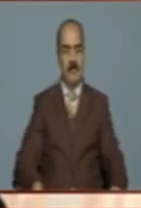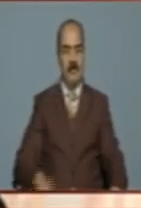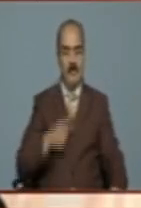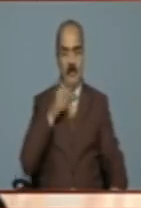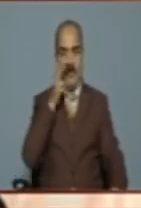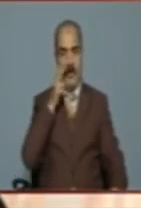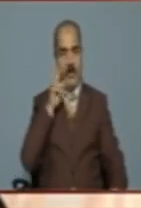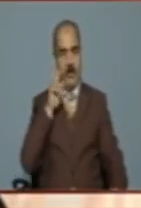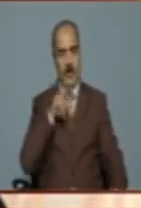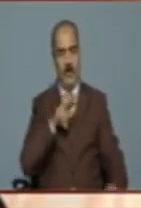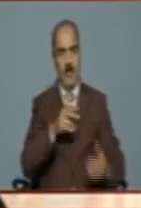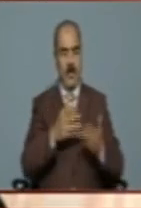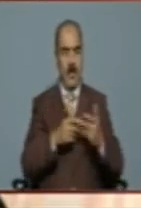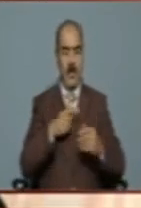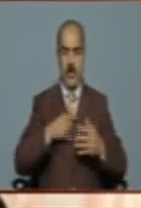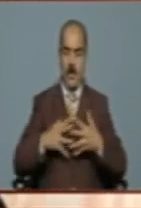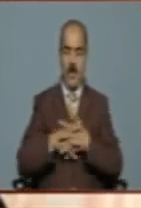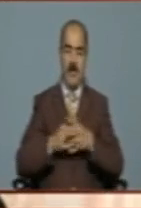لقب شركاء النجاح.